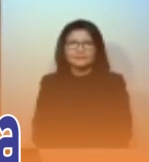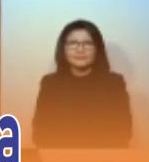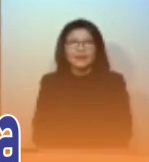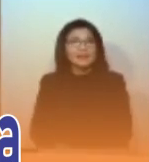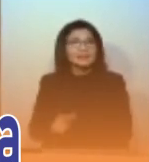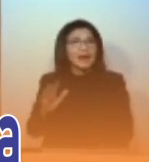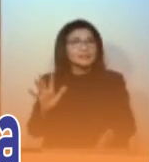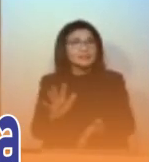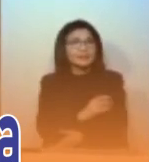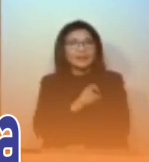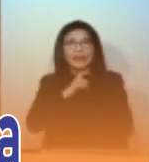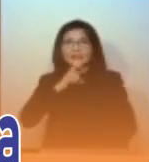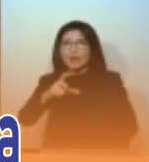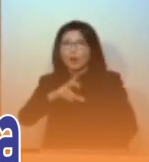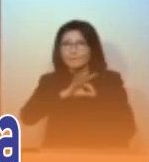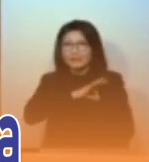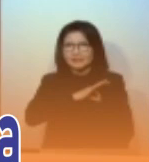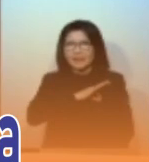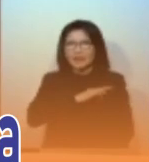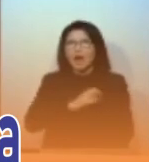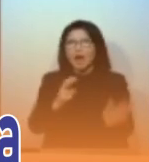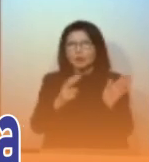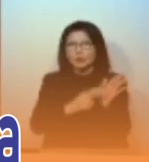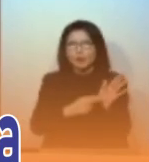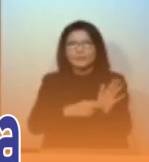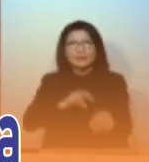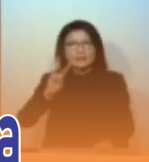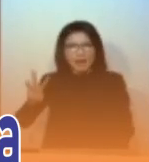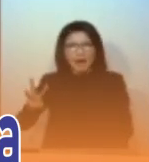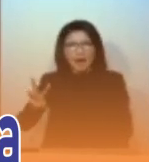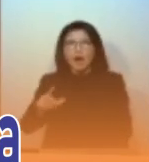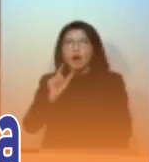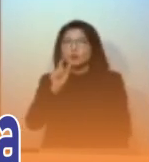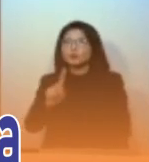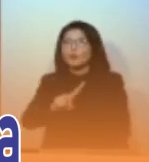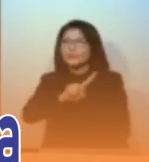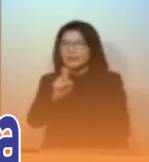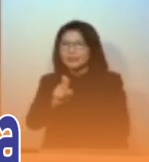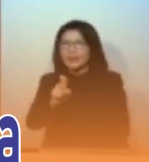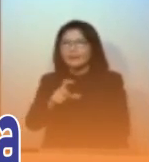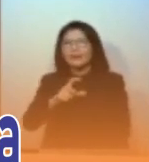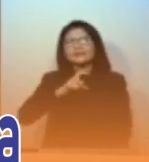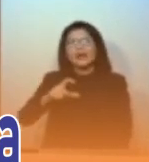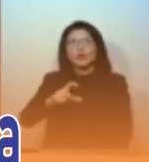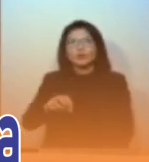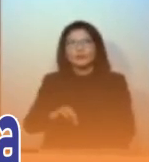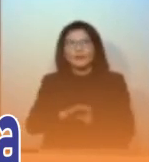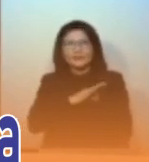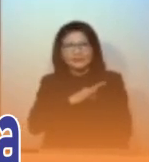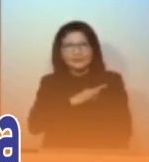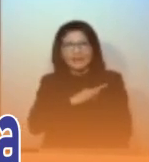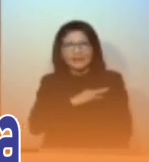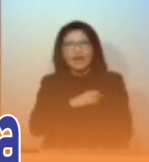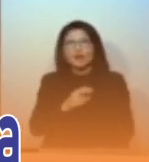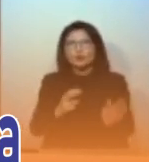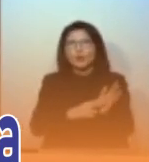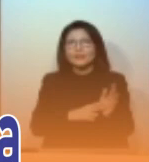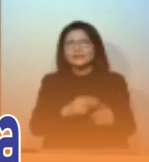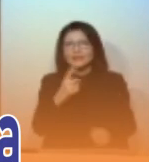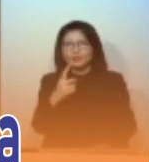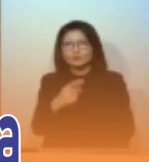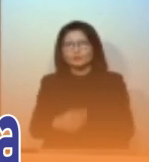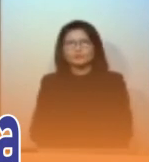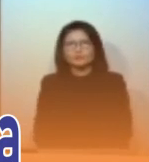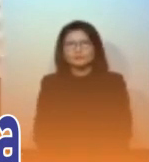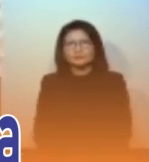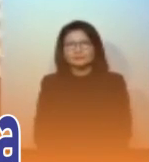berikan kesempatan calon presiden nomor urut 3 untuk bertanya kepada calon presiden nomor urut 1.